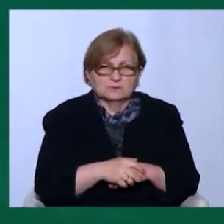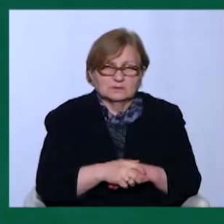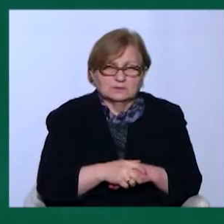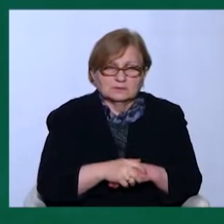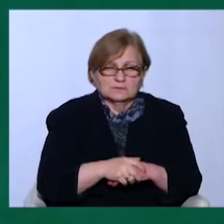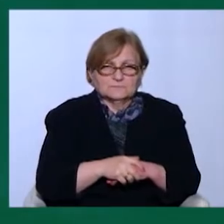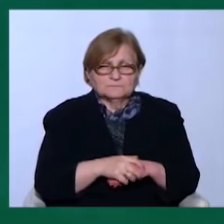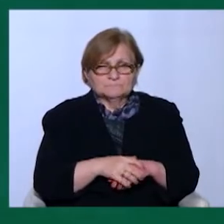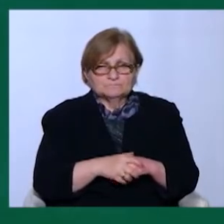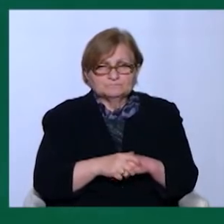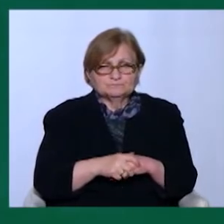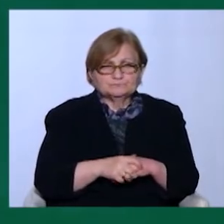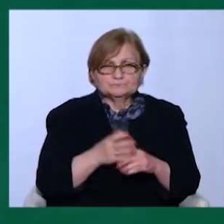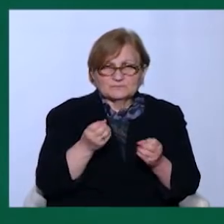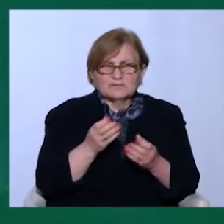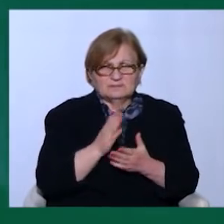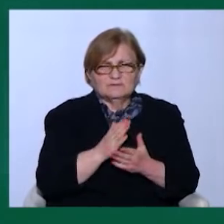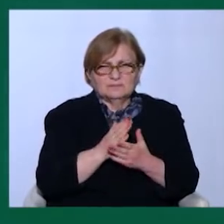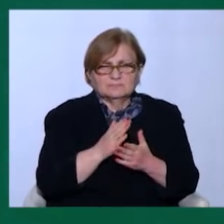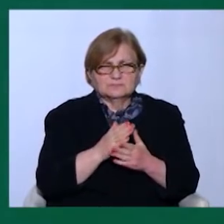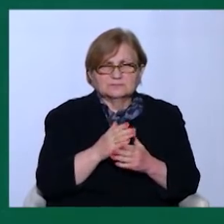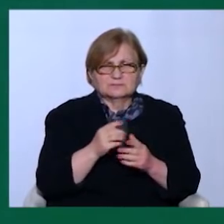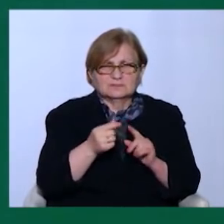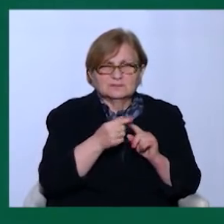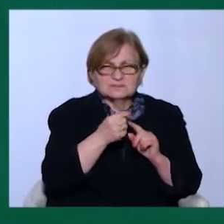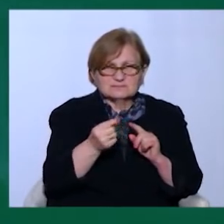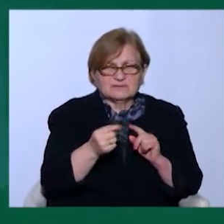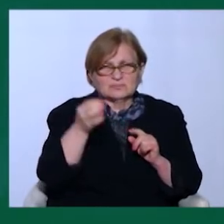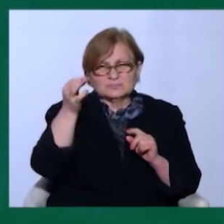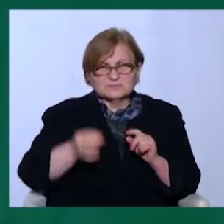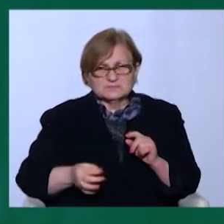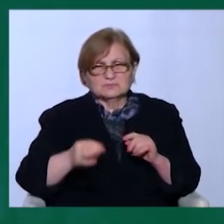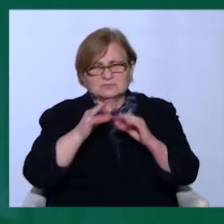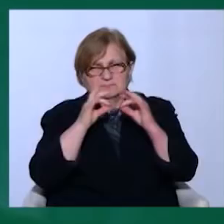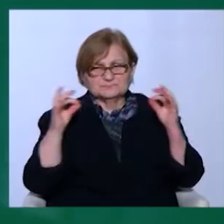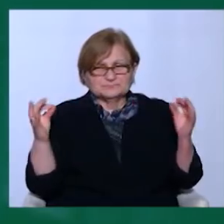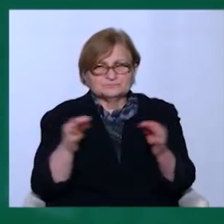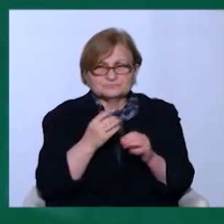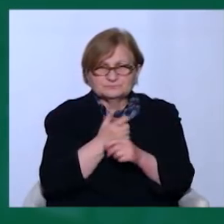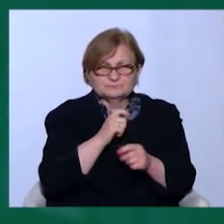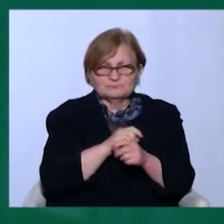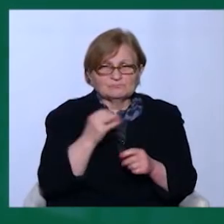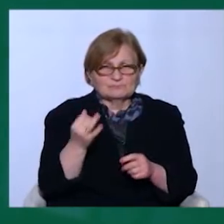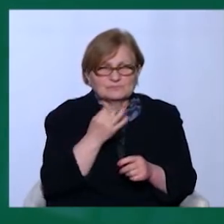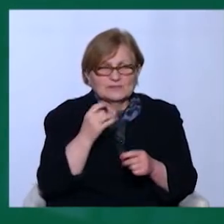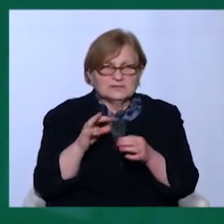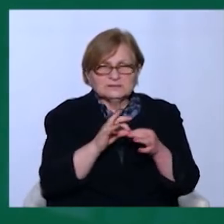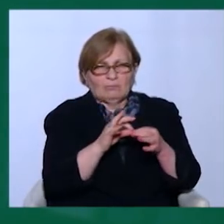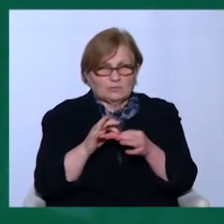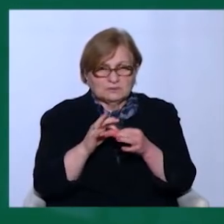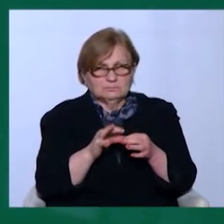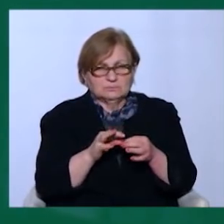თქვენ წარმოიდგინეთ, კიდევ არის წვეროებს, წიბოებსა და წახნაგებს შორის ძალიან საინტერესო